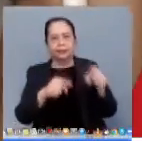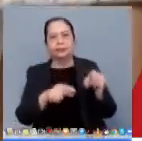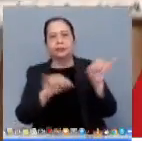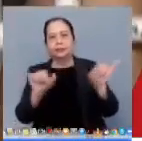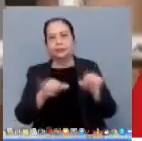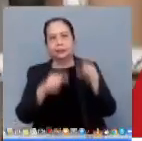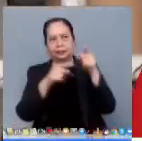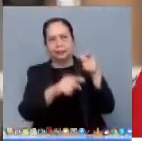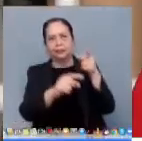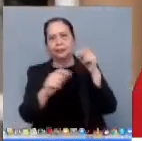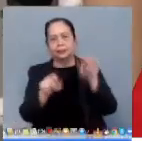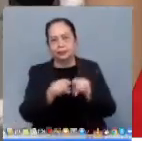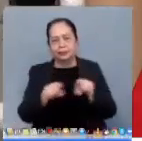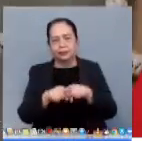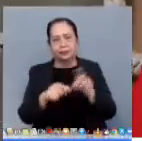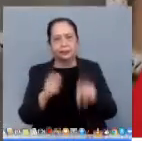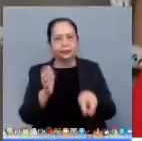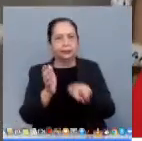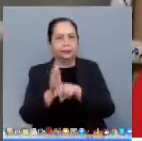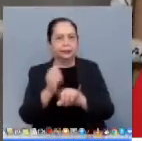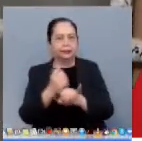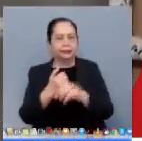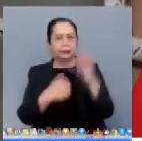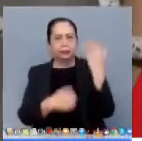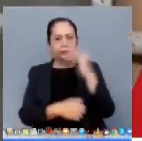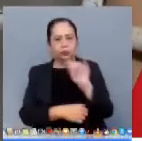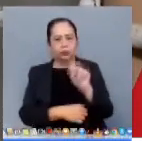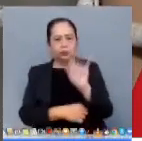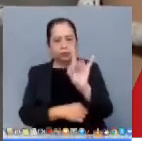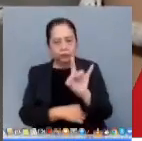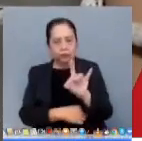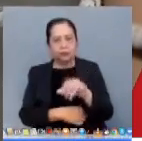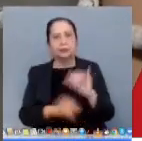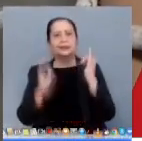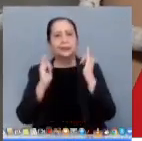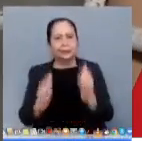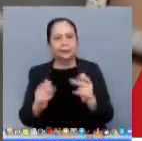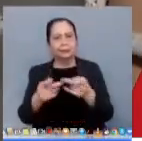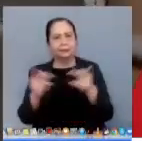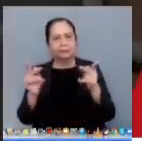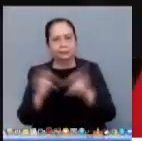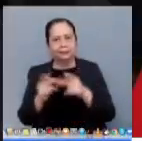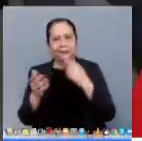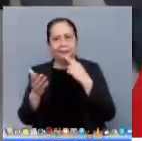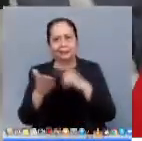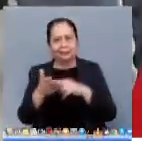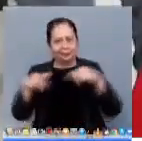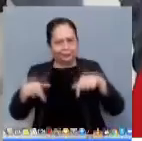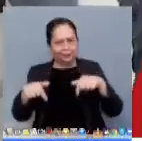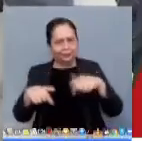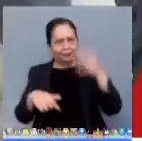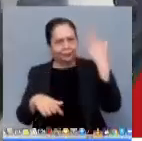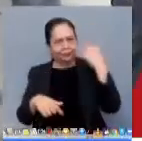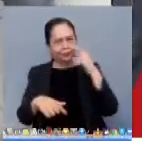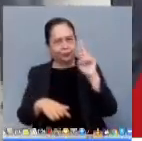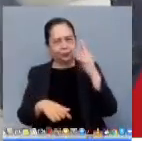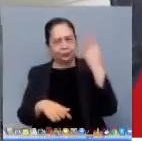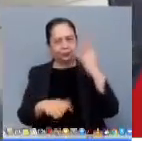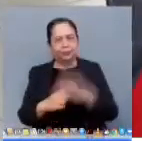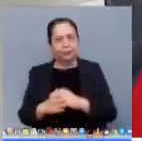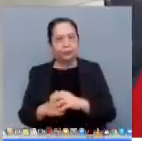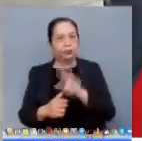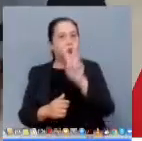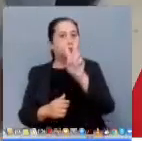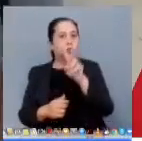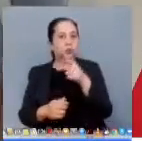up sa pampasaherong jeep noong June 8. Sa Quezon Avenue din ang naiulat namin dito sa unang balita. Dalawang pasaherong nakuha na